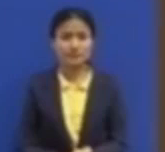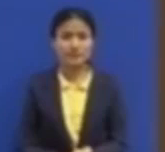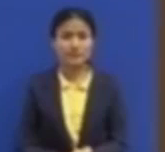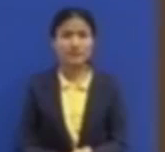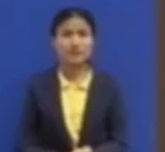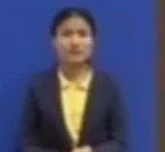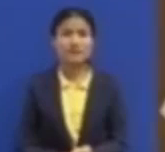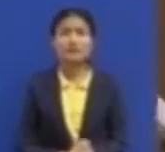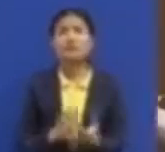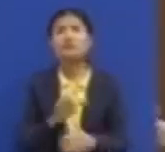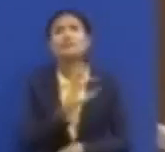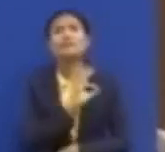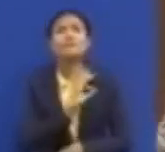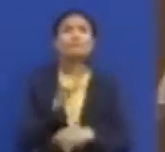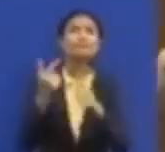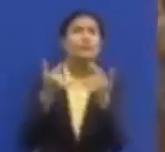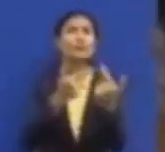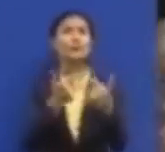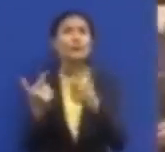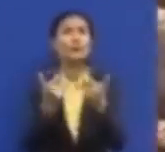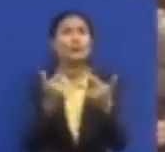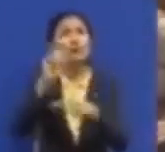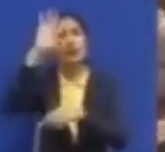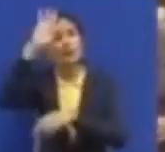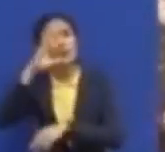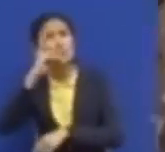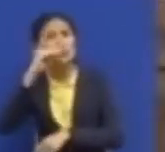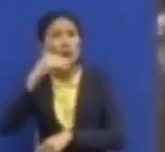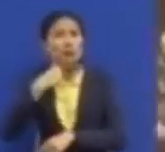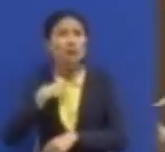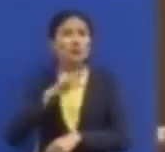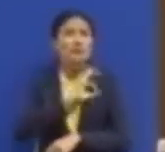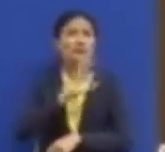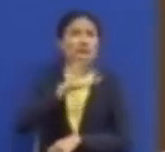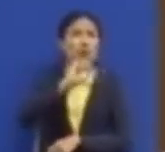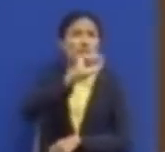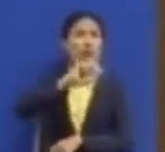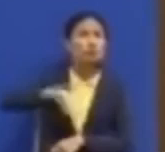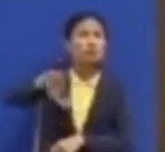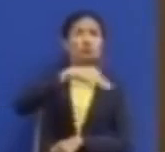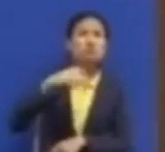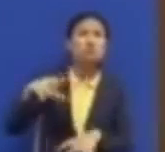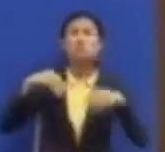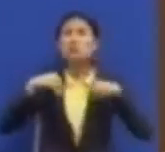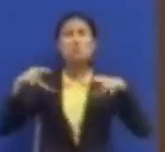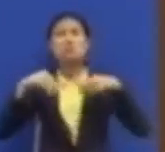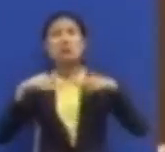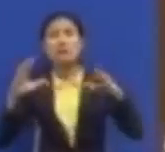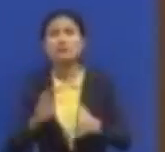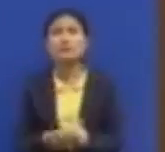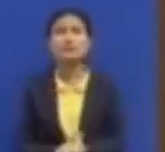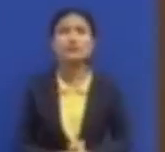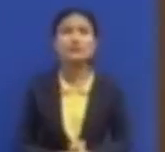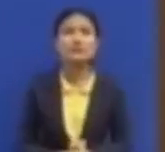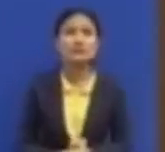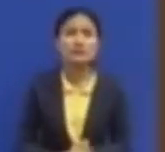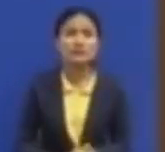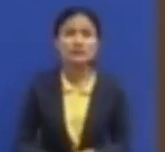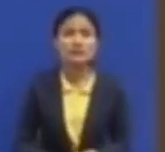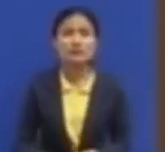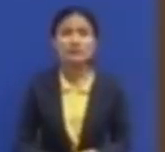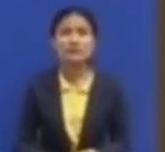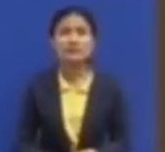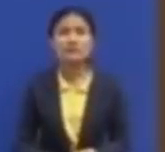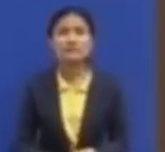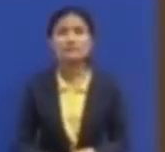ม่ใช่ทำไมยกติ ท่านประธานครับผมธนาธรจึงรุ่งเรืองกิจรับทราบคำสั่งและขอ